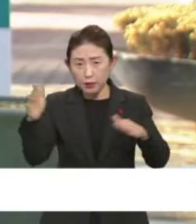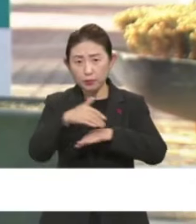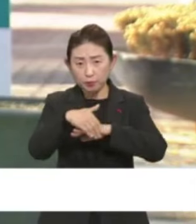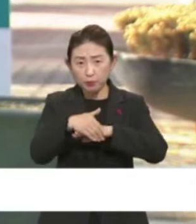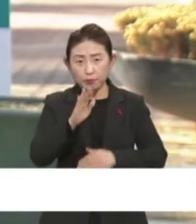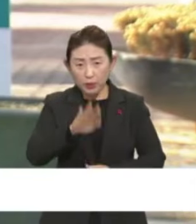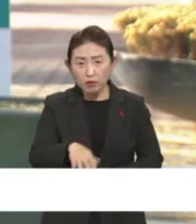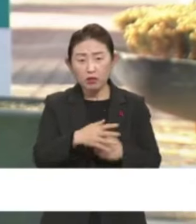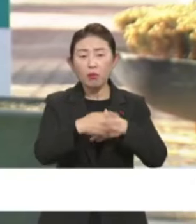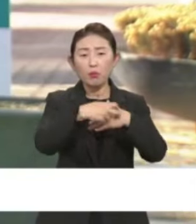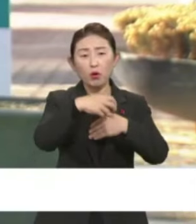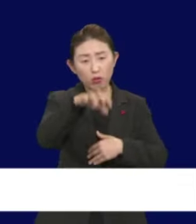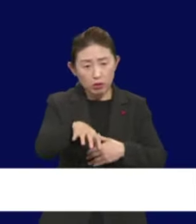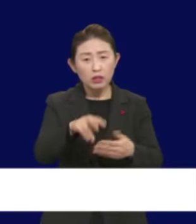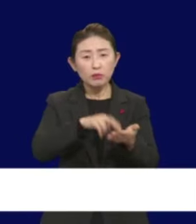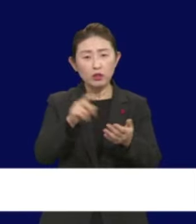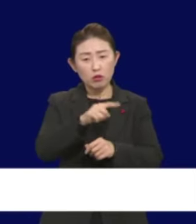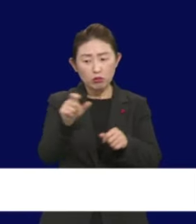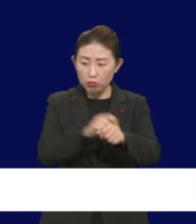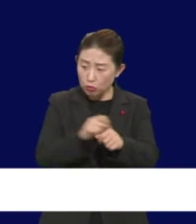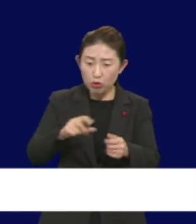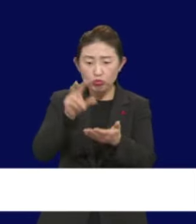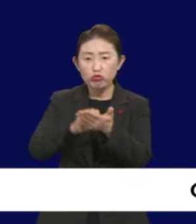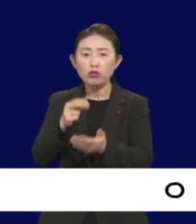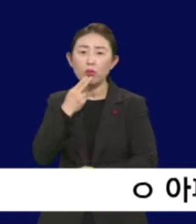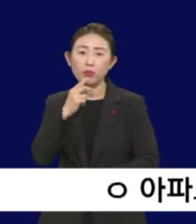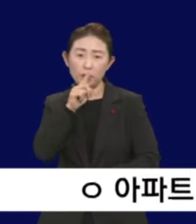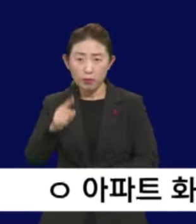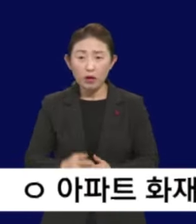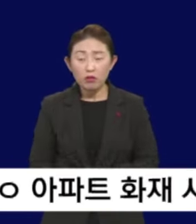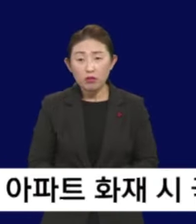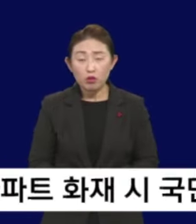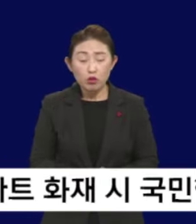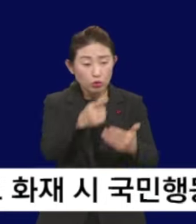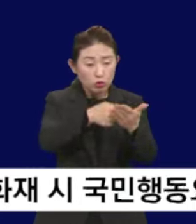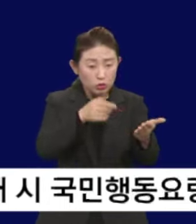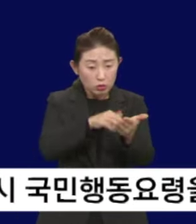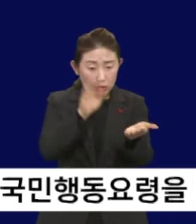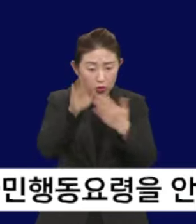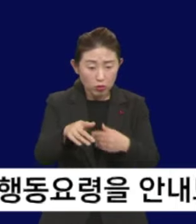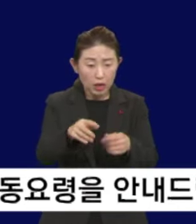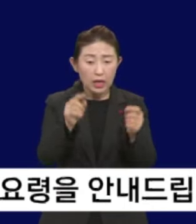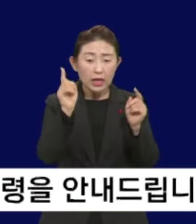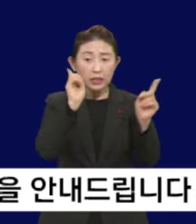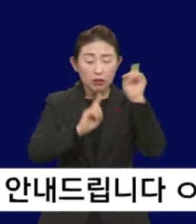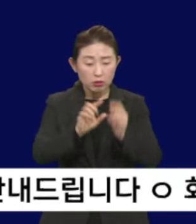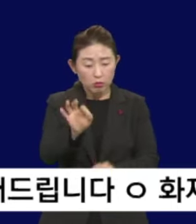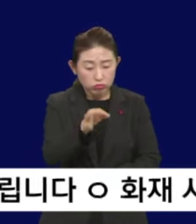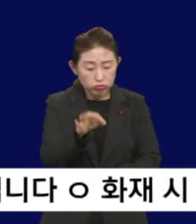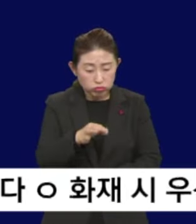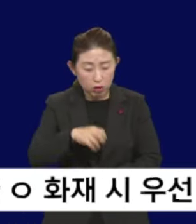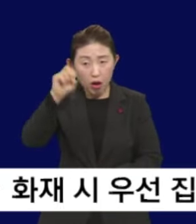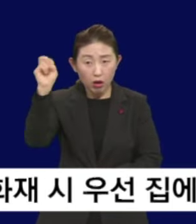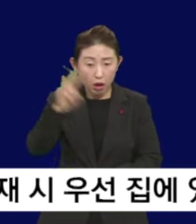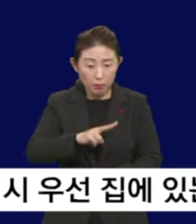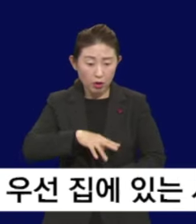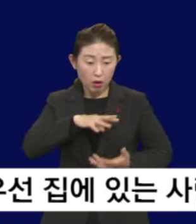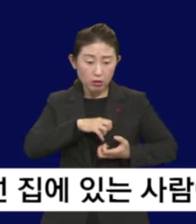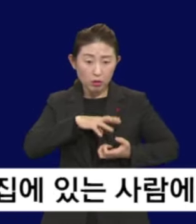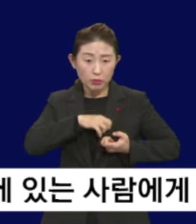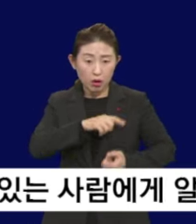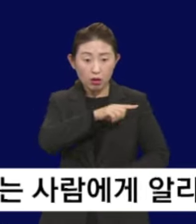요인은 없었다고 설명했습니다 병원 관계자는 수술을 마치고 상처를 봉합하려는 갑자기 환자의 맥박